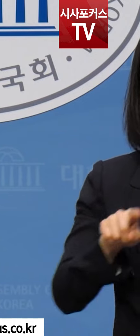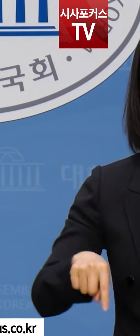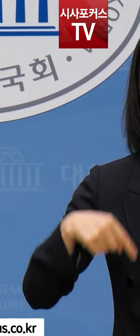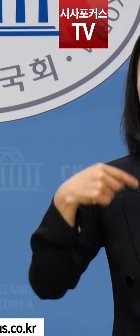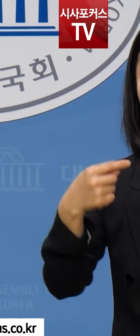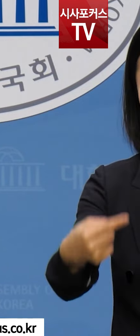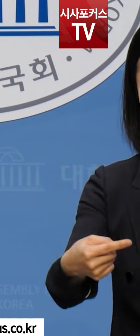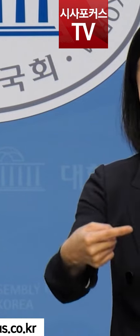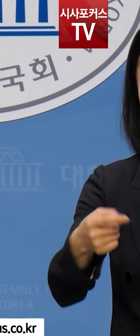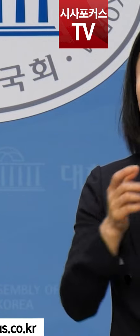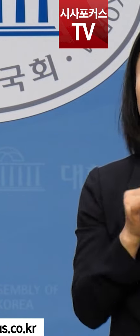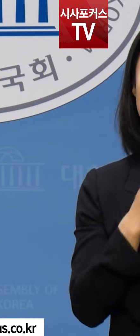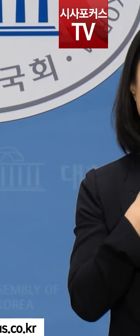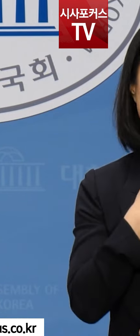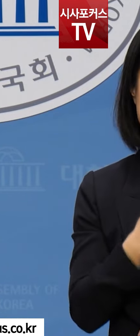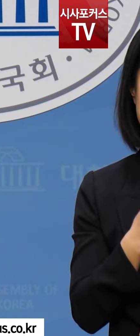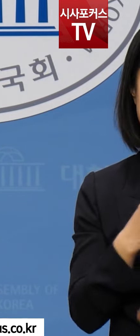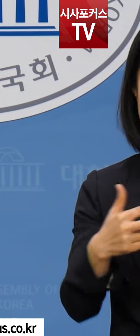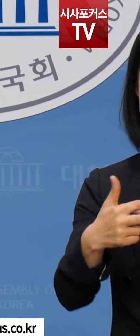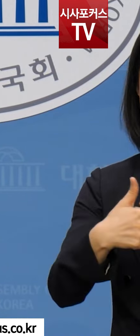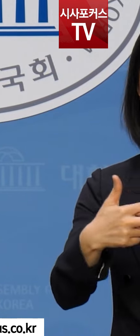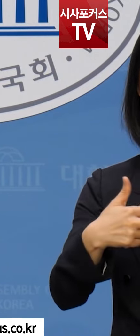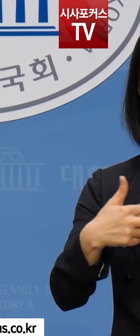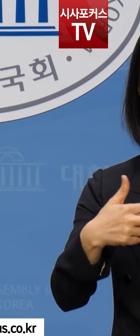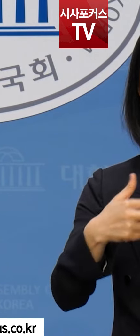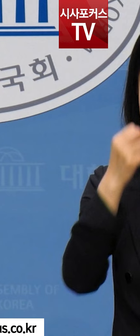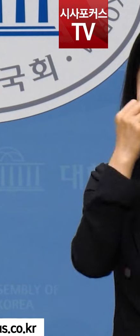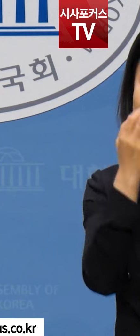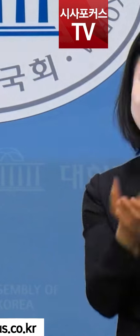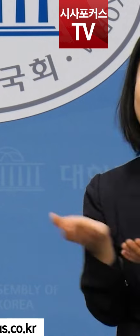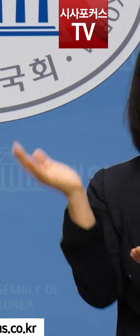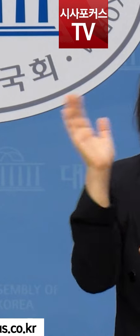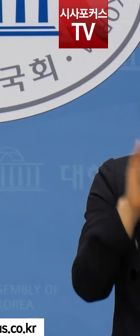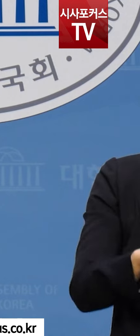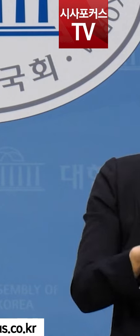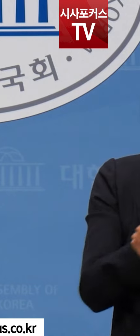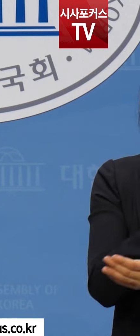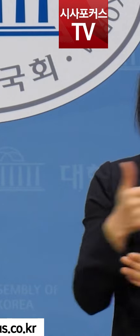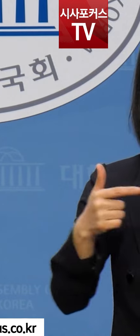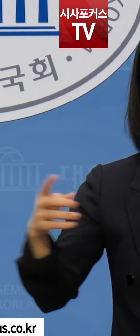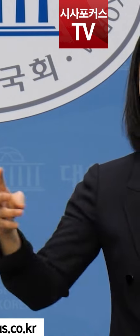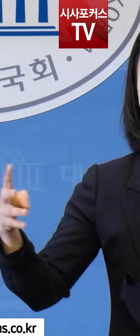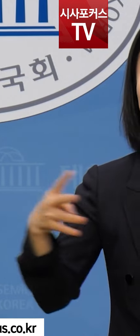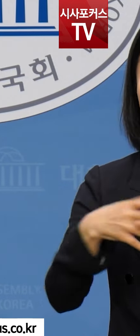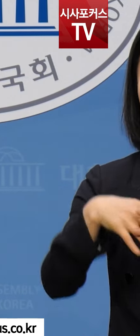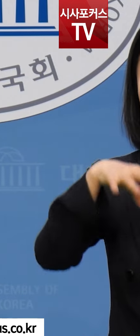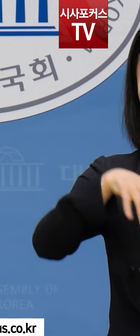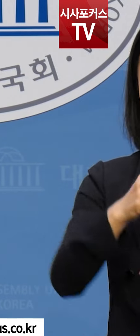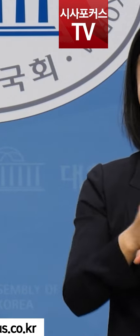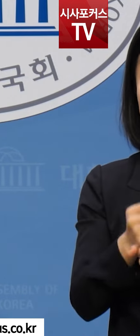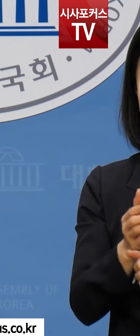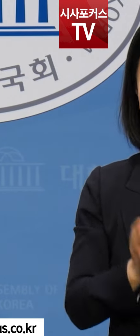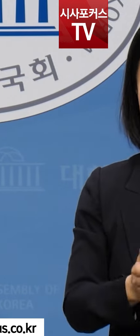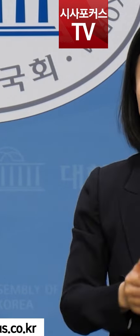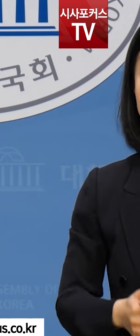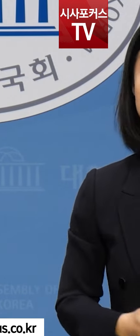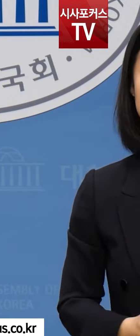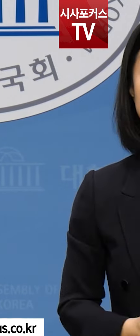참여해서 국민들이 원하는 의료개혁이 이루어질 수 있는 대타협의 장을 마련하여야